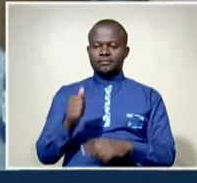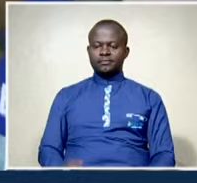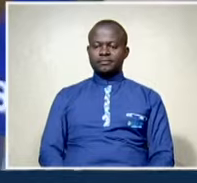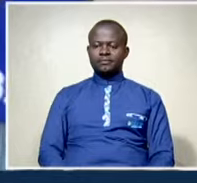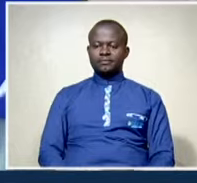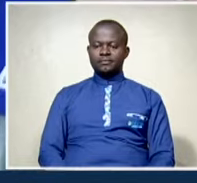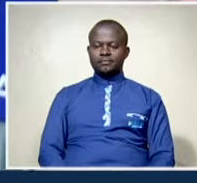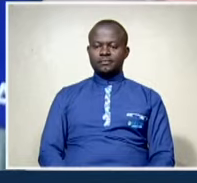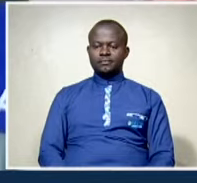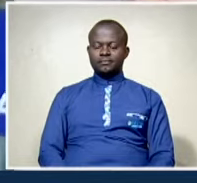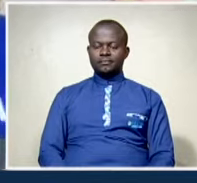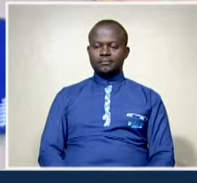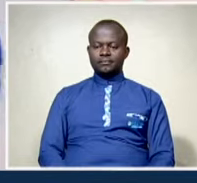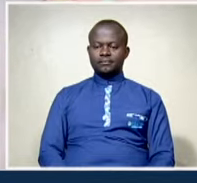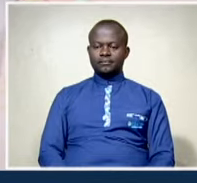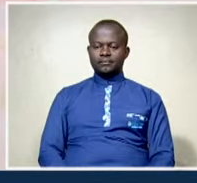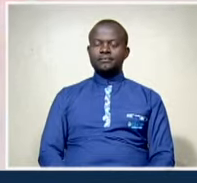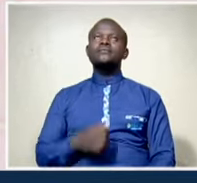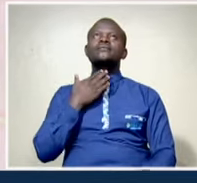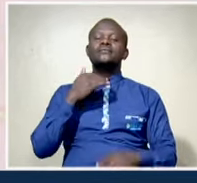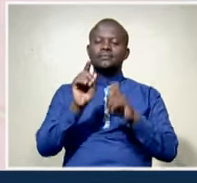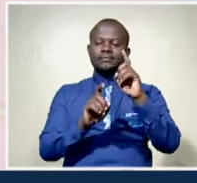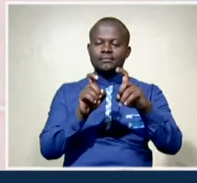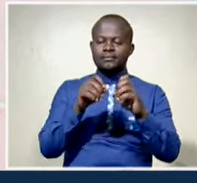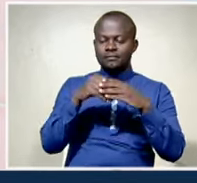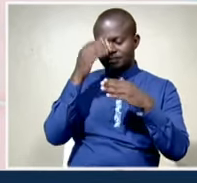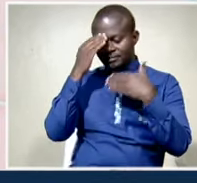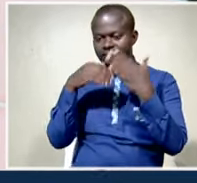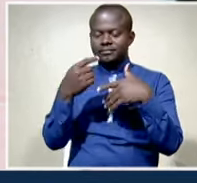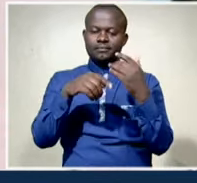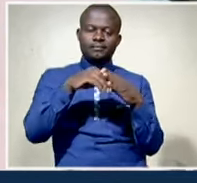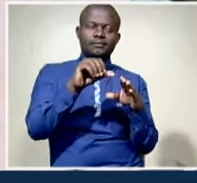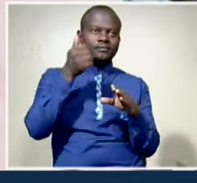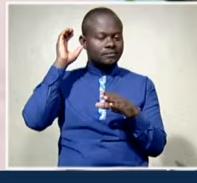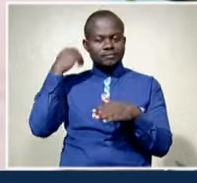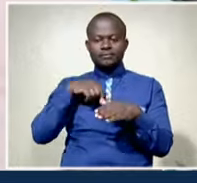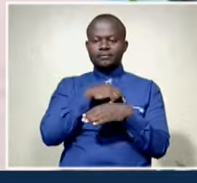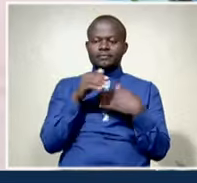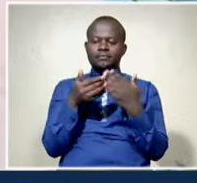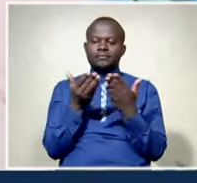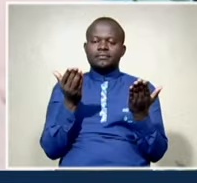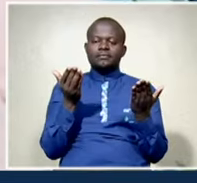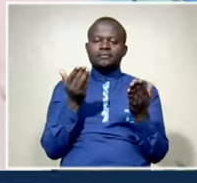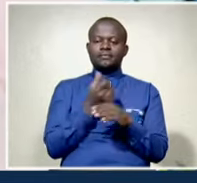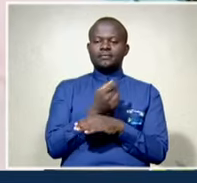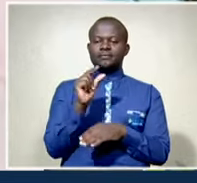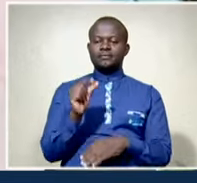Adolphe muri yego nagira ngo wenda bamaze icyo kibazo kugira ngo dukomeze n'andi makuru se nko mu munota